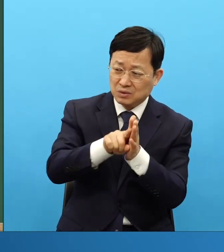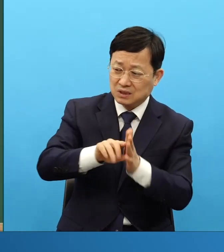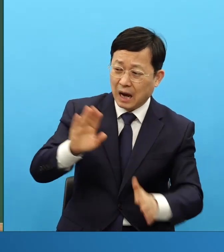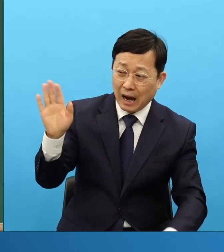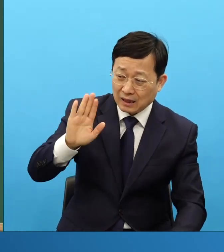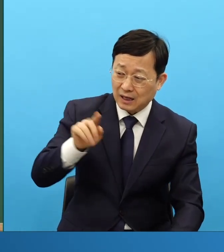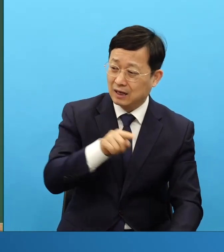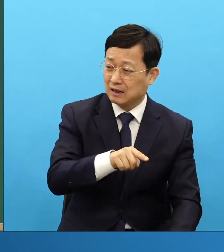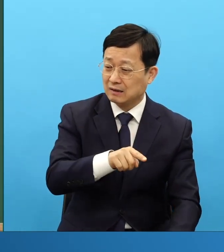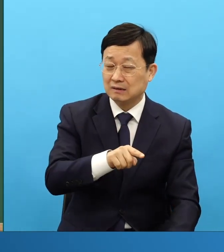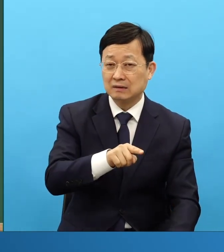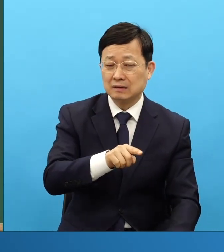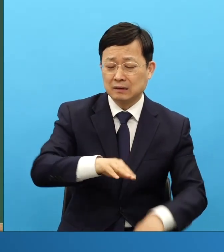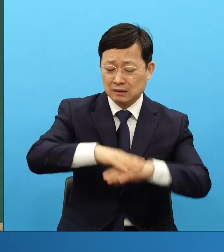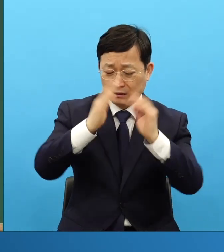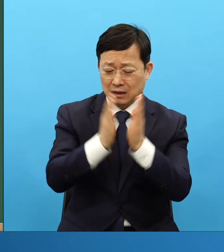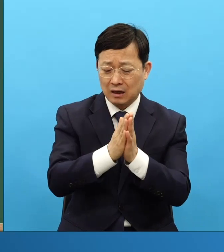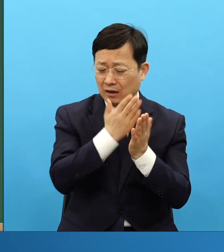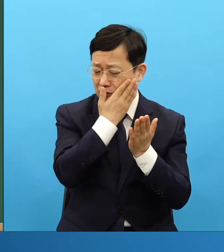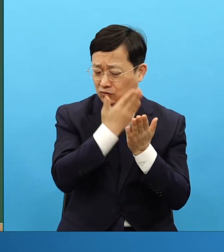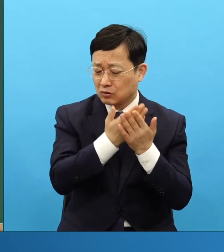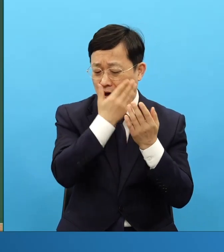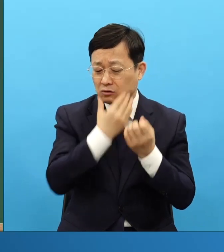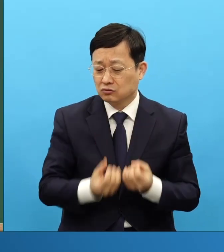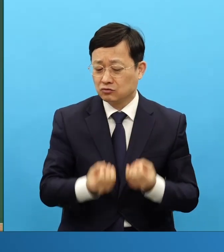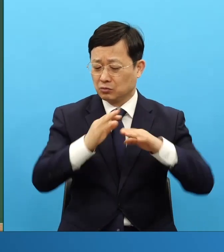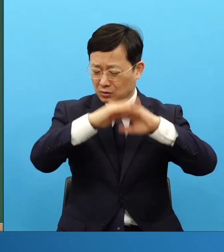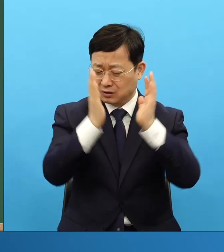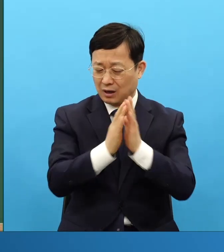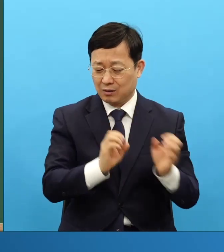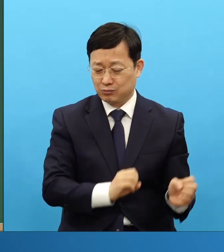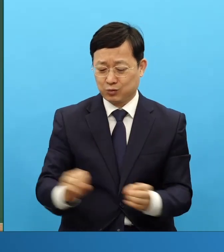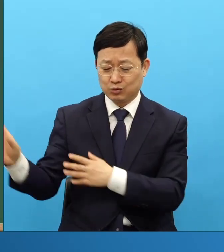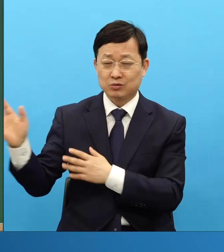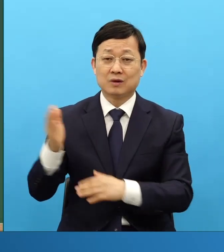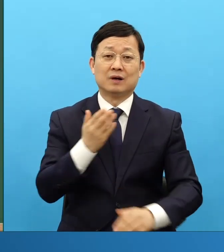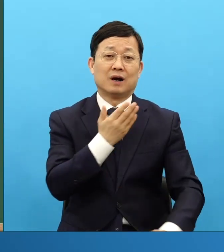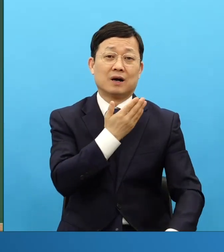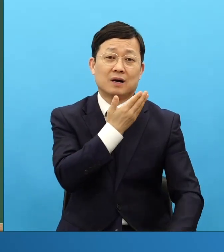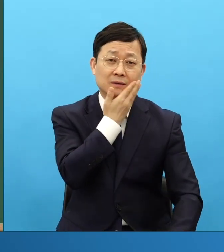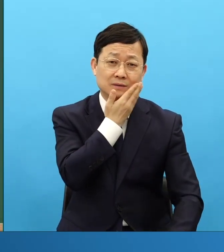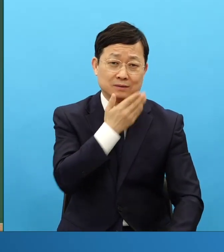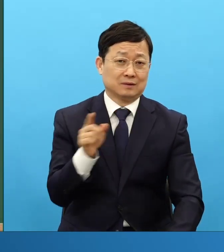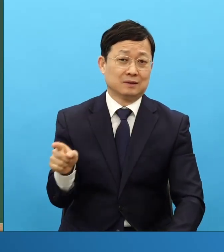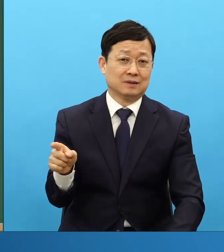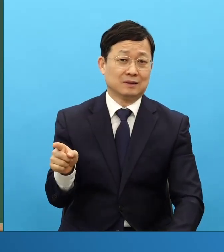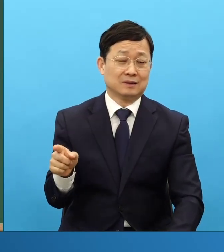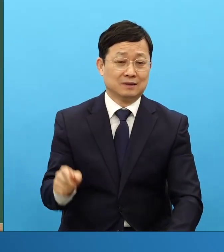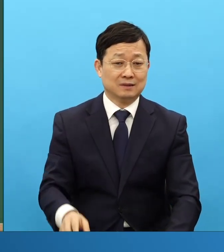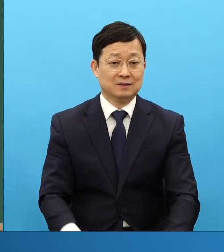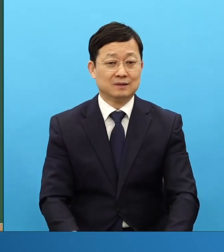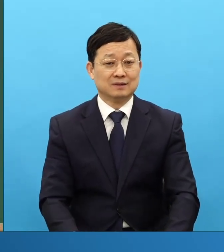믿으니까 다 놓치는 거예요. And not believing in that, they lose hold of everything. 그러면서